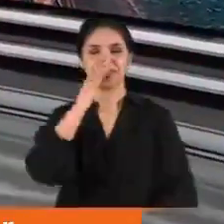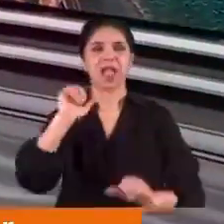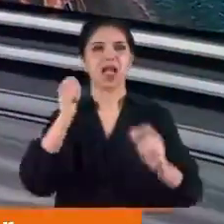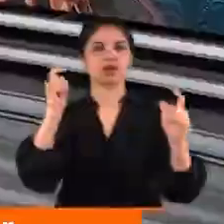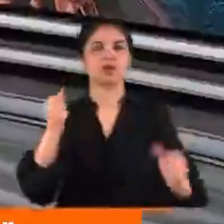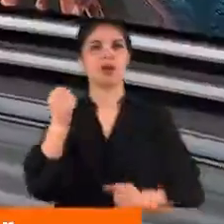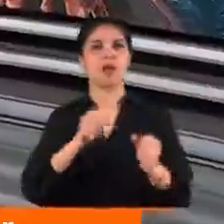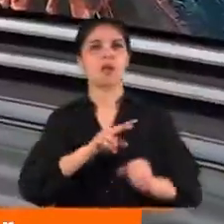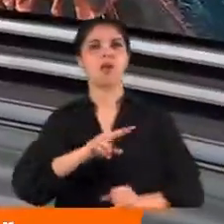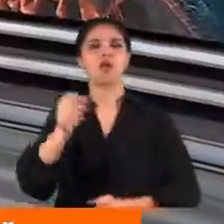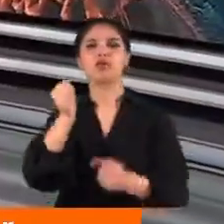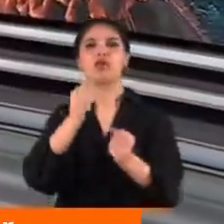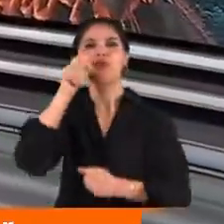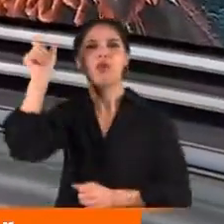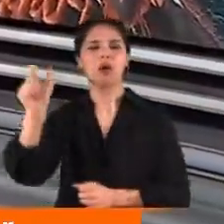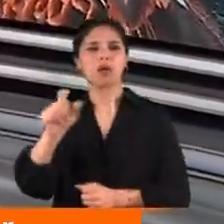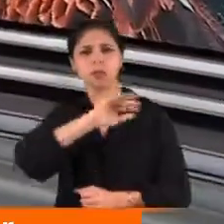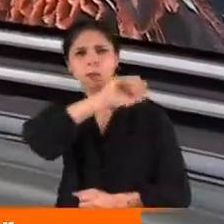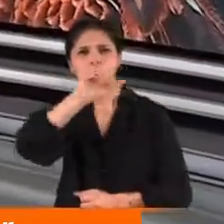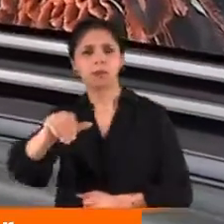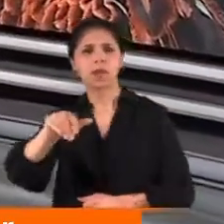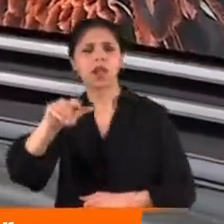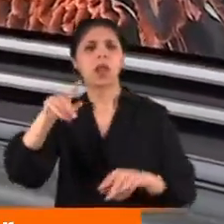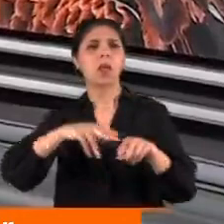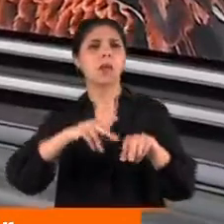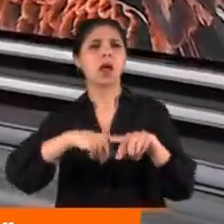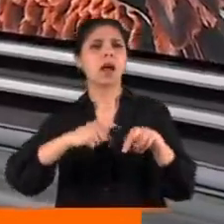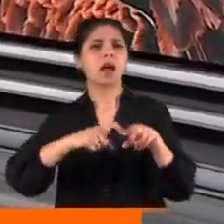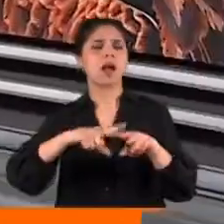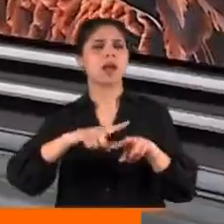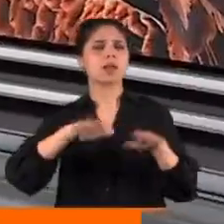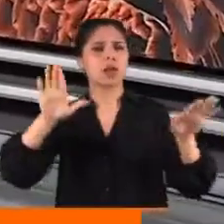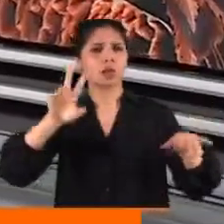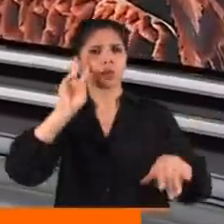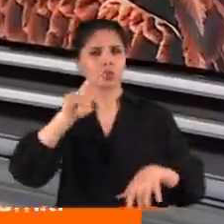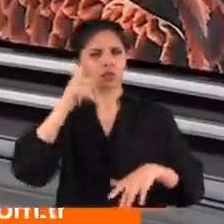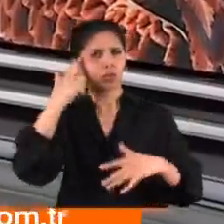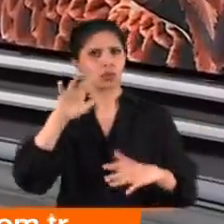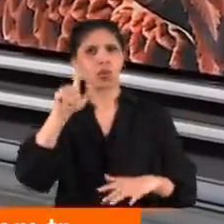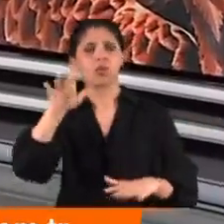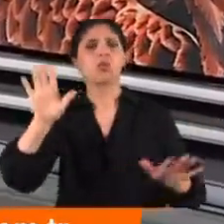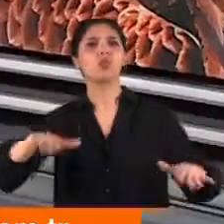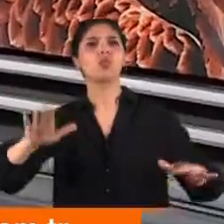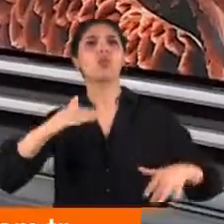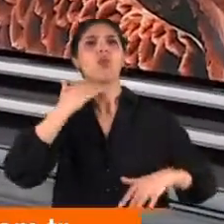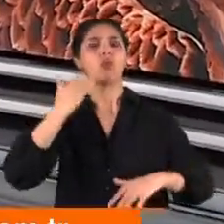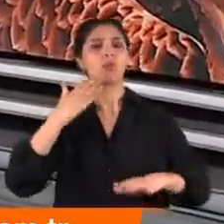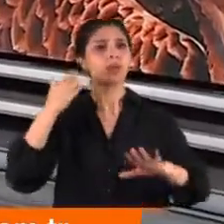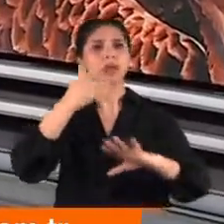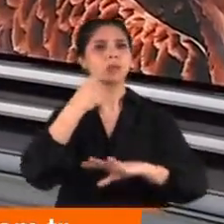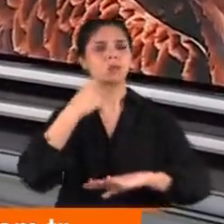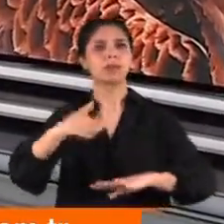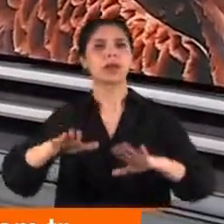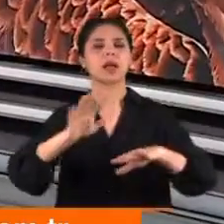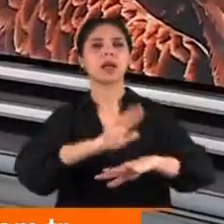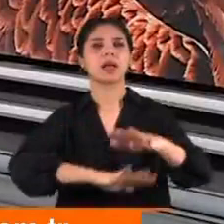Erzurum'da aracıyla ilerleyen bir sürücü yolda önüne atlayan kartalı görünce ne yapacağını şaşırdı. Bir tuhaflık vardı çünkü kartal uçamıyordu. Yanına yaklaştığında